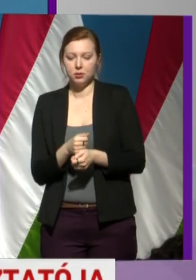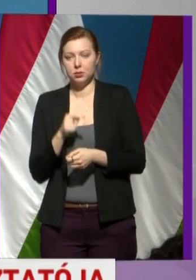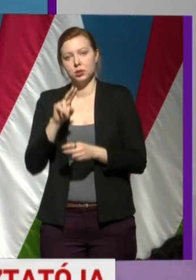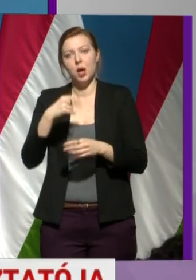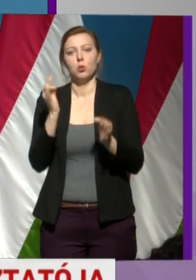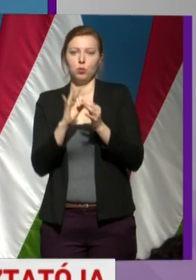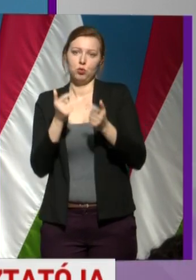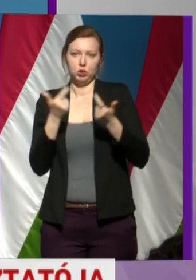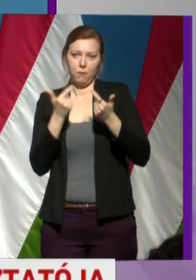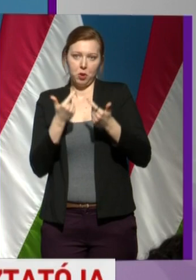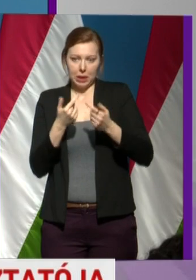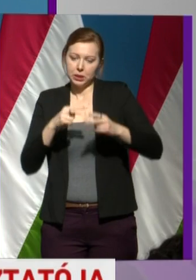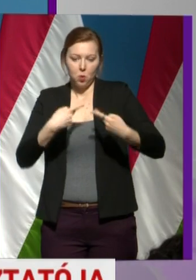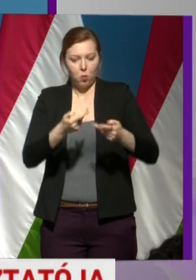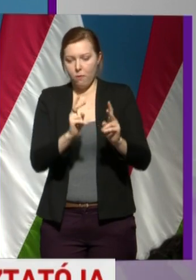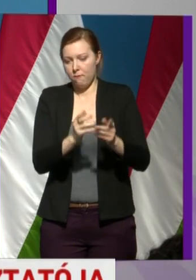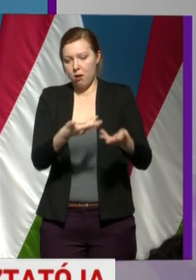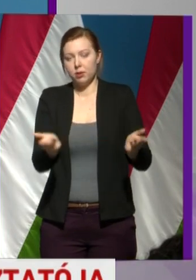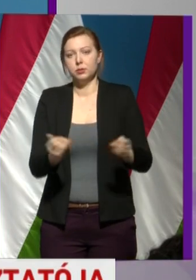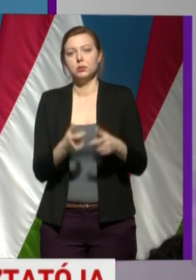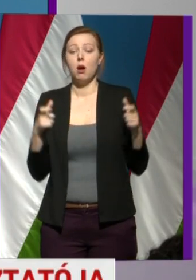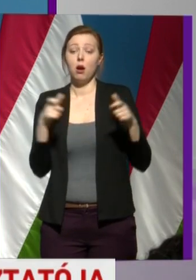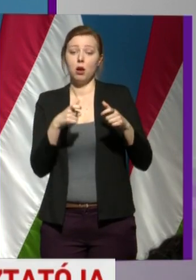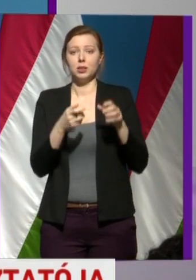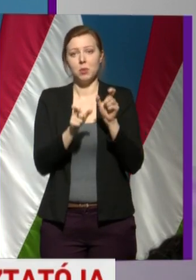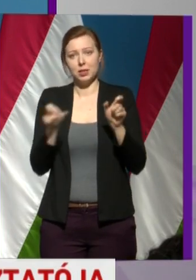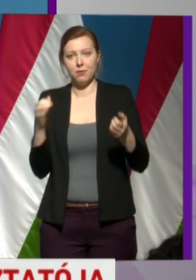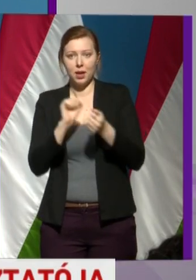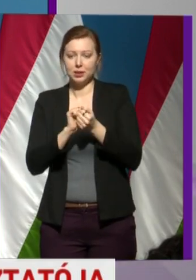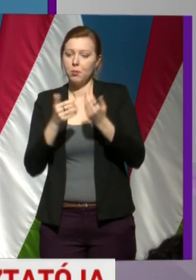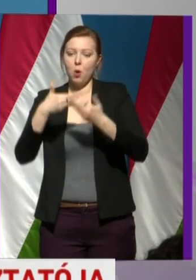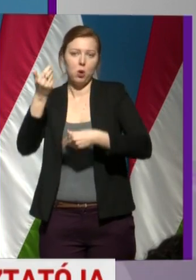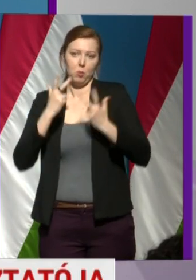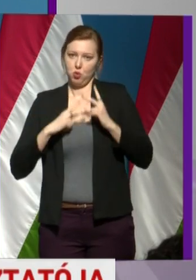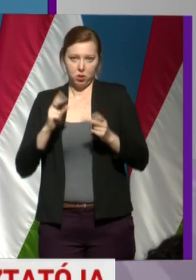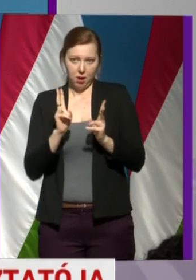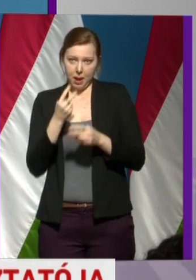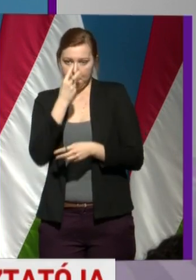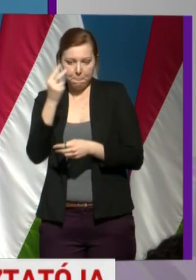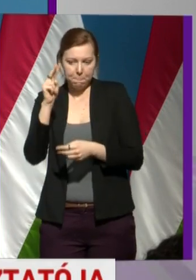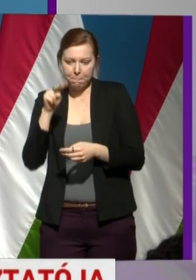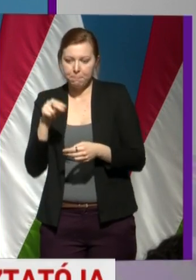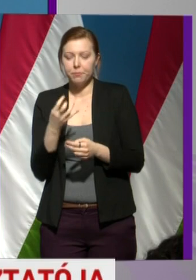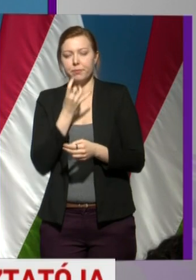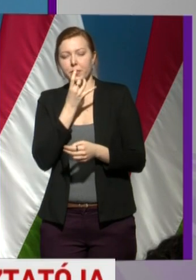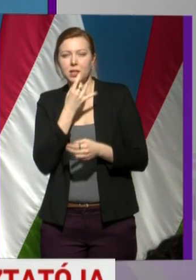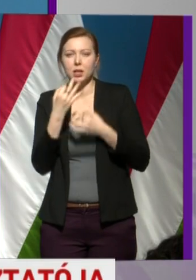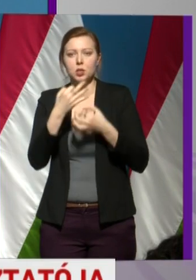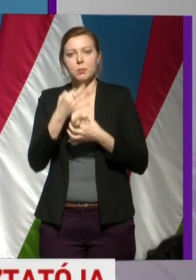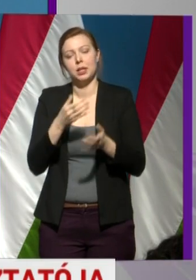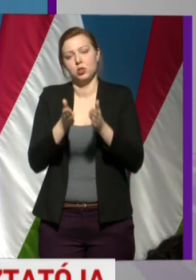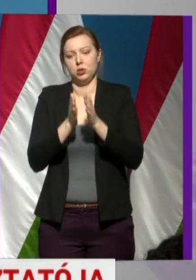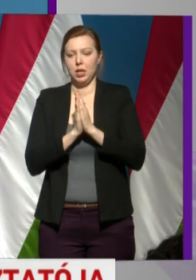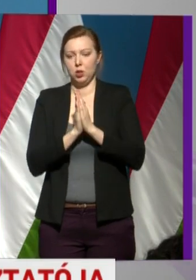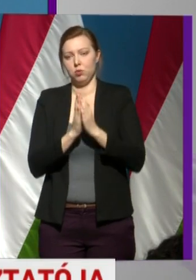erről pontos információval rendelkeznek. A karanténban lévő személyek számát egyébként a honlapon önök megtalálhatják, hogyha részletesebb kérdésük van, akkor kérjük